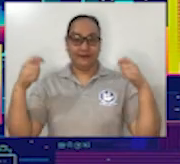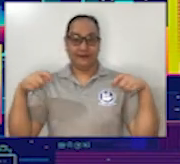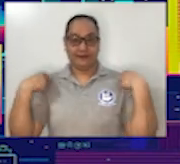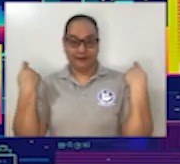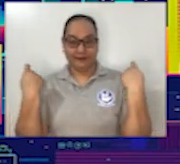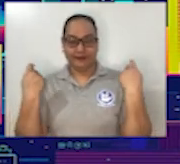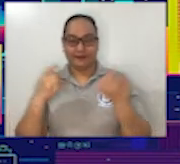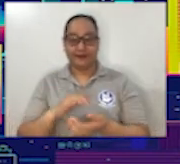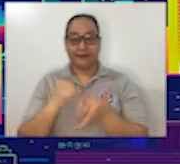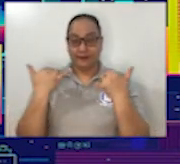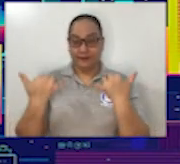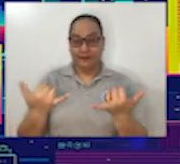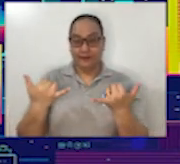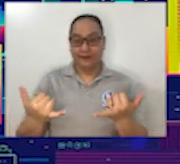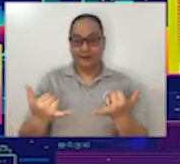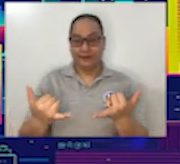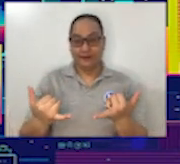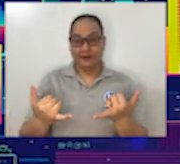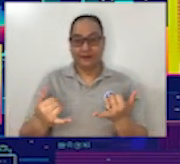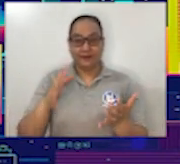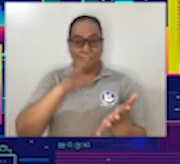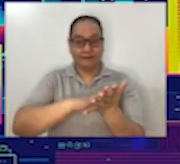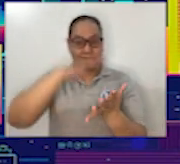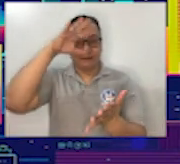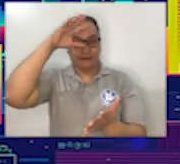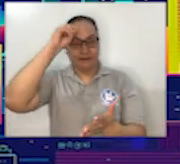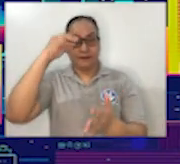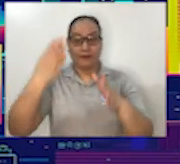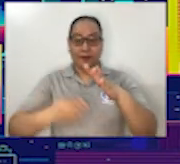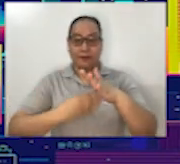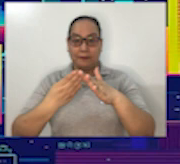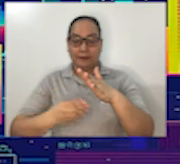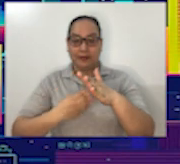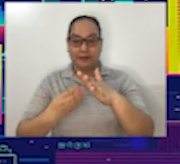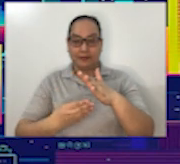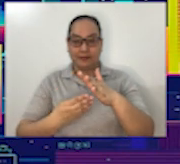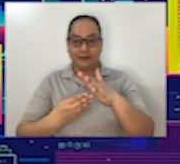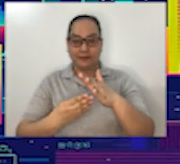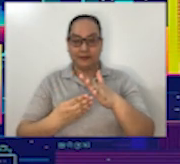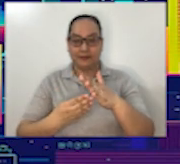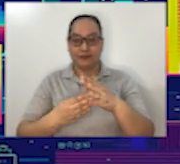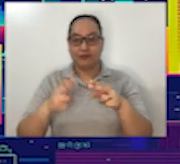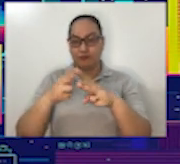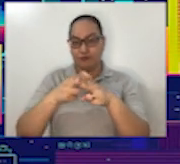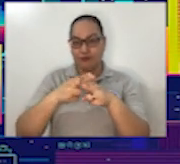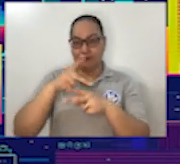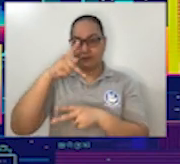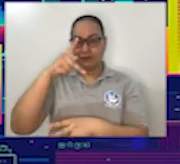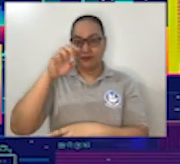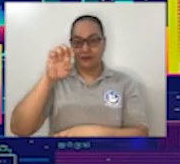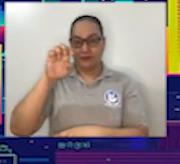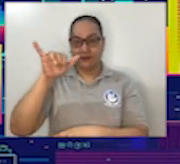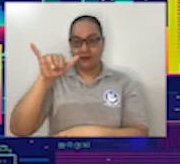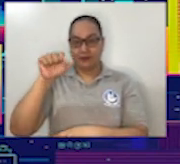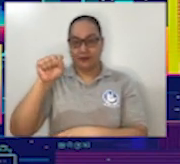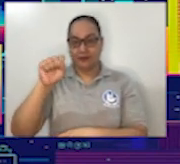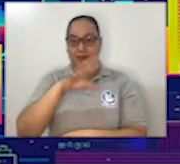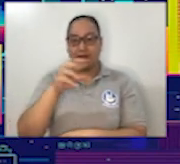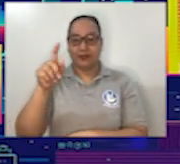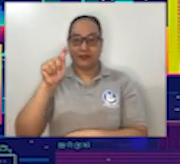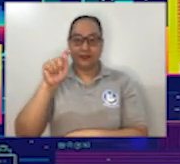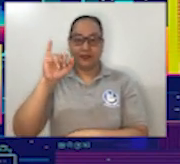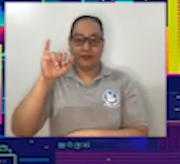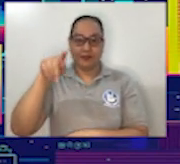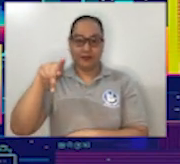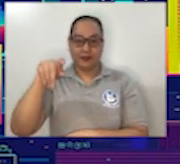Fernandino Tins. Ngayon, inyo nang natutunan ang basic, shortcut keys, at ang